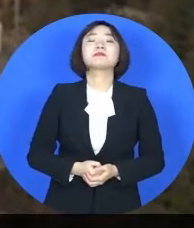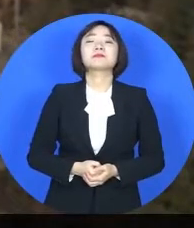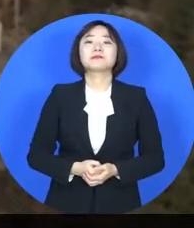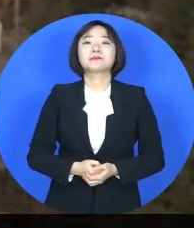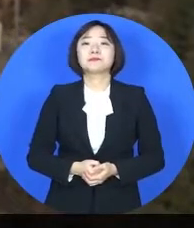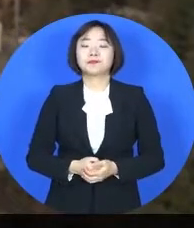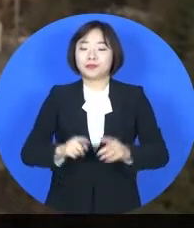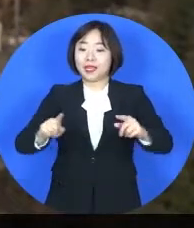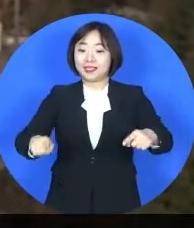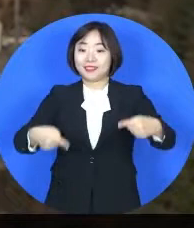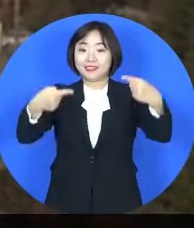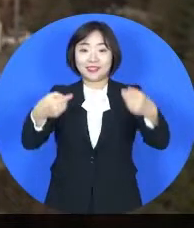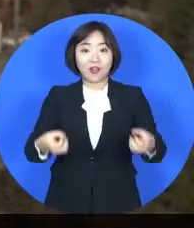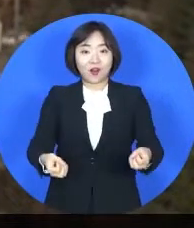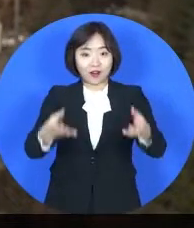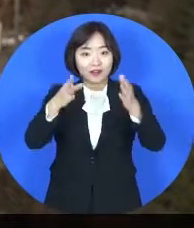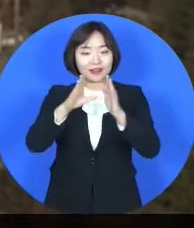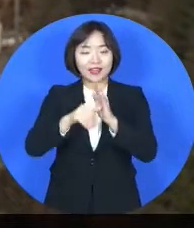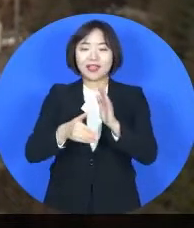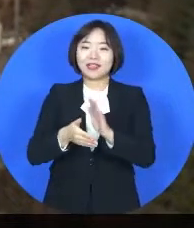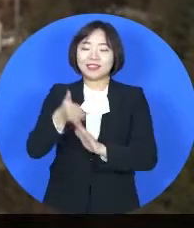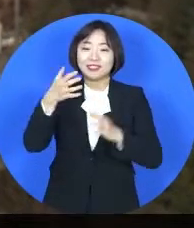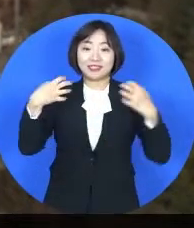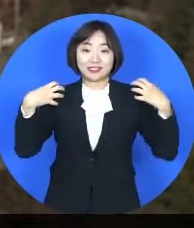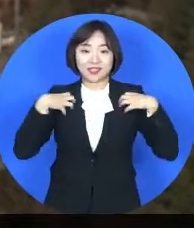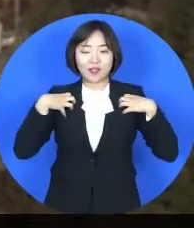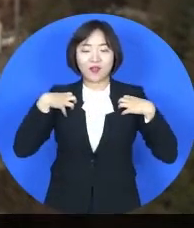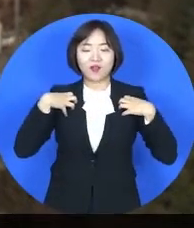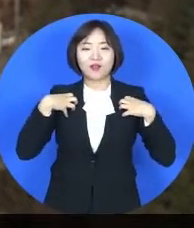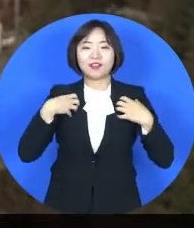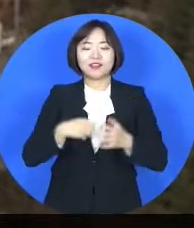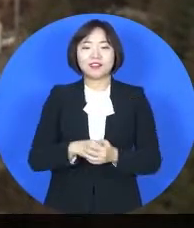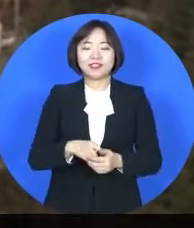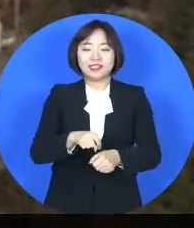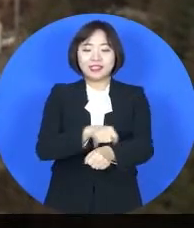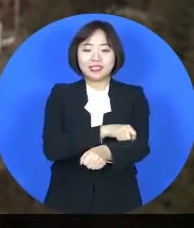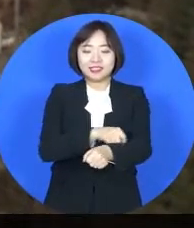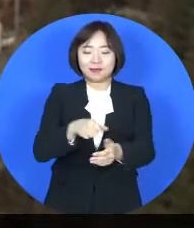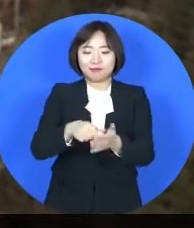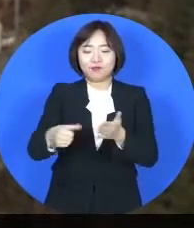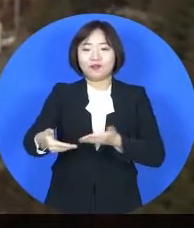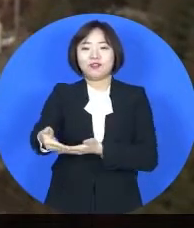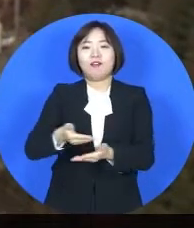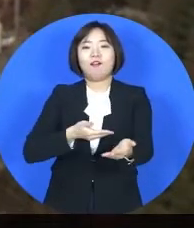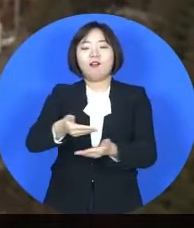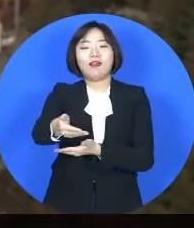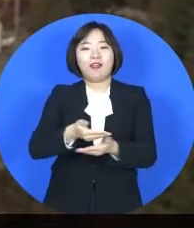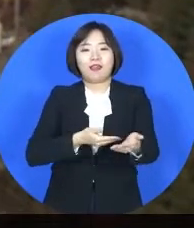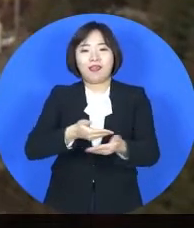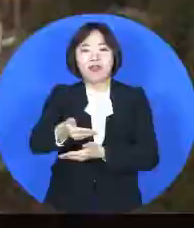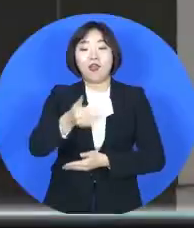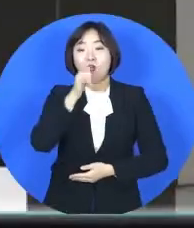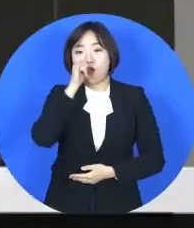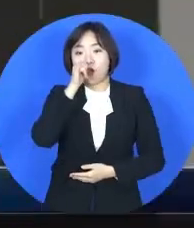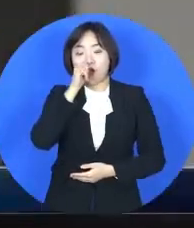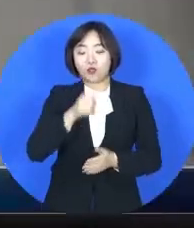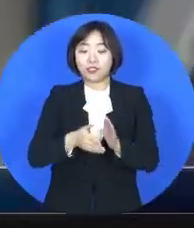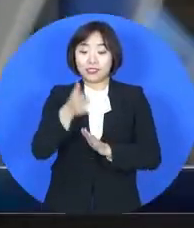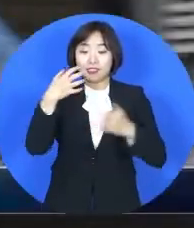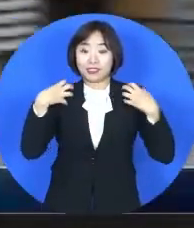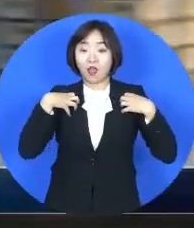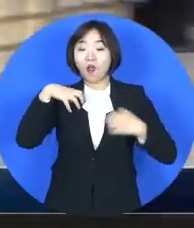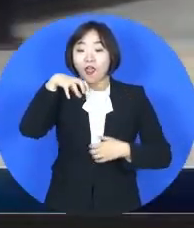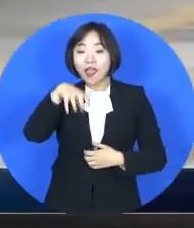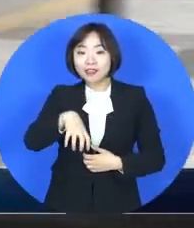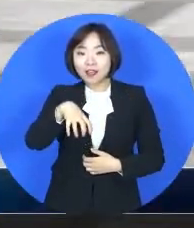민족 고유의 명절인 설을 맞아 천안시청에서 설맞이 농특산물 직거래 행사가 열렸습니다. 시청